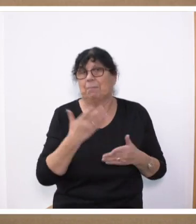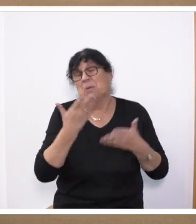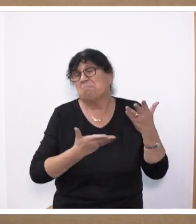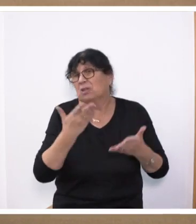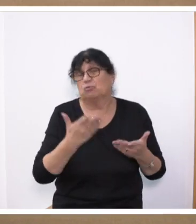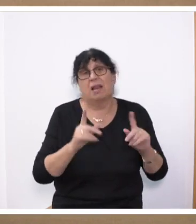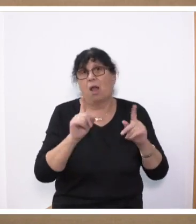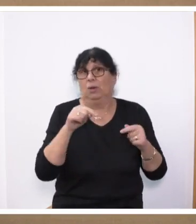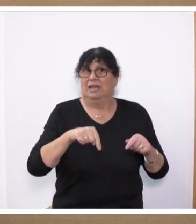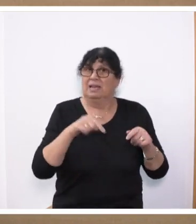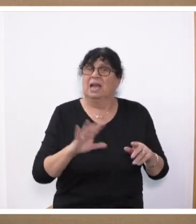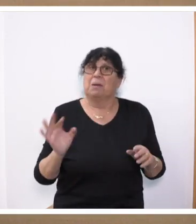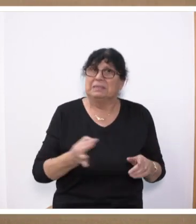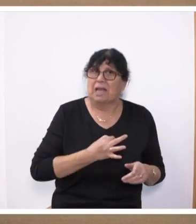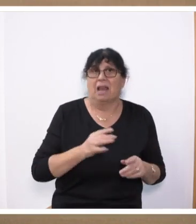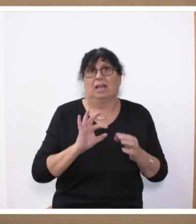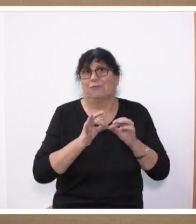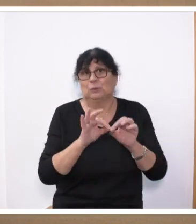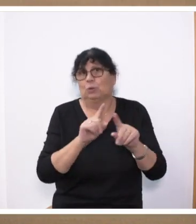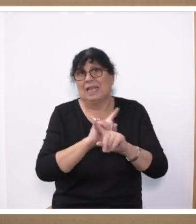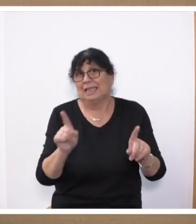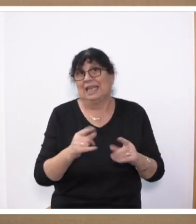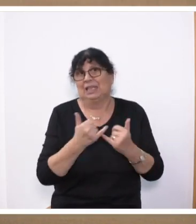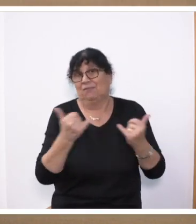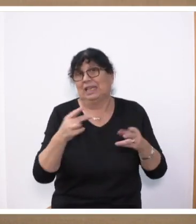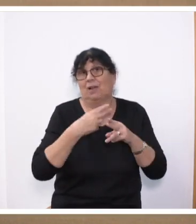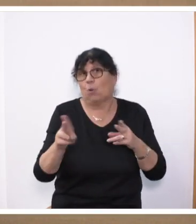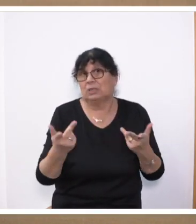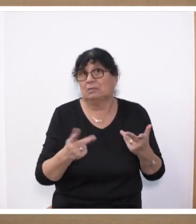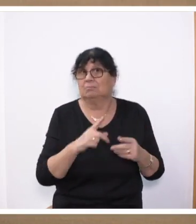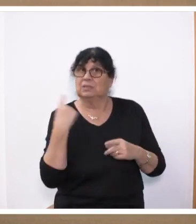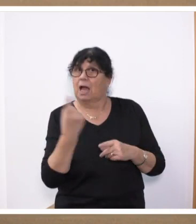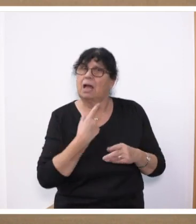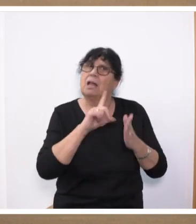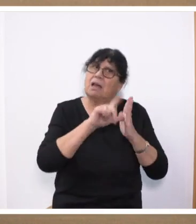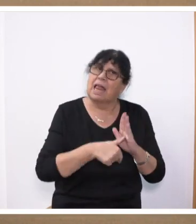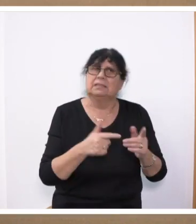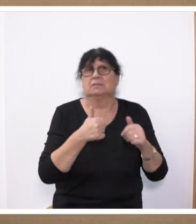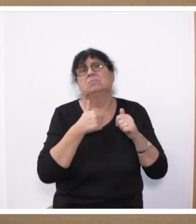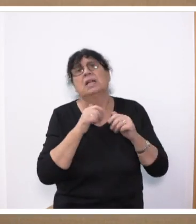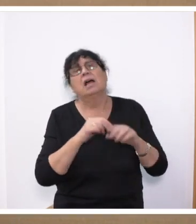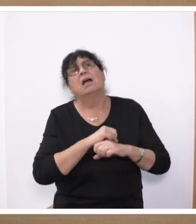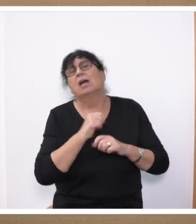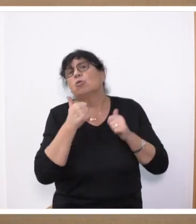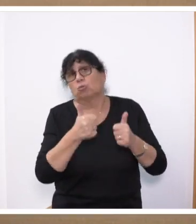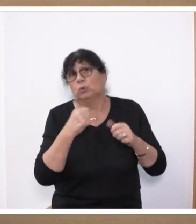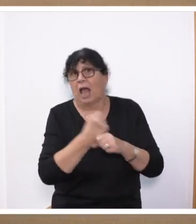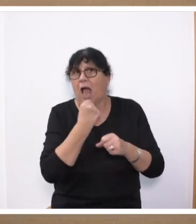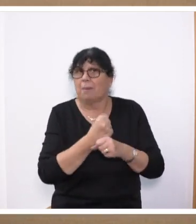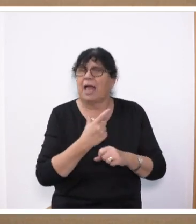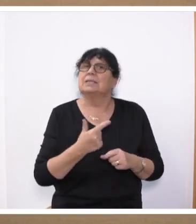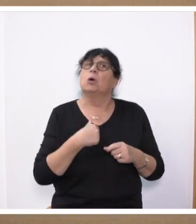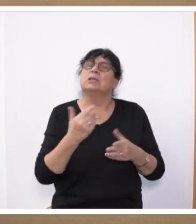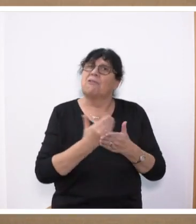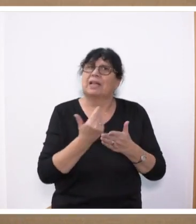wahrscheinlich in diesem Land nicht so funktionieren, wie wir es gewohnt sind. Und sie alle leisten Großartiges und sie verdienen unseren